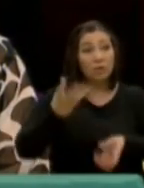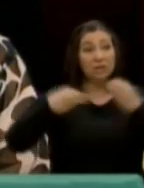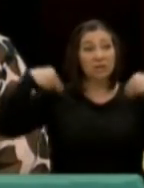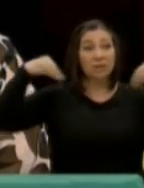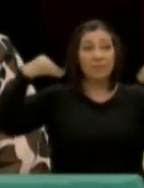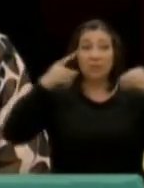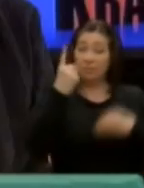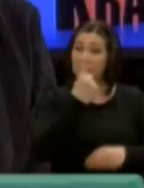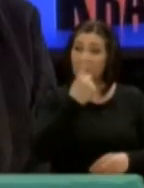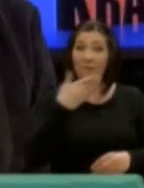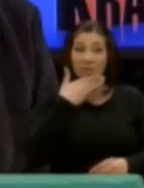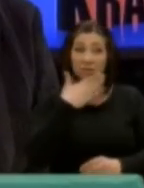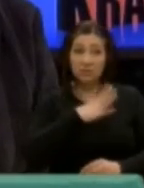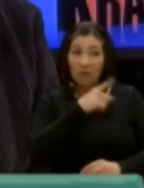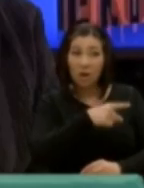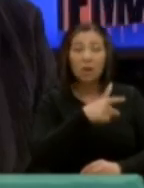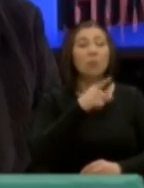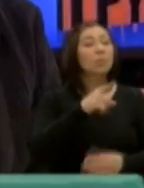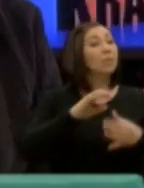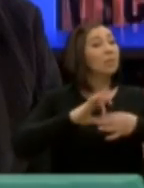durumdasınız. Dolayısıyla